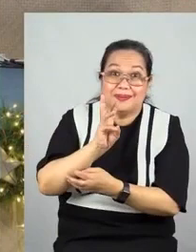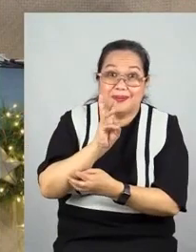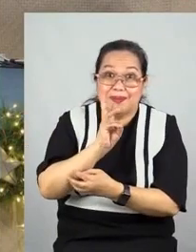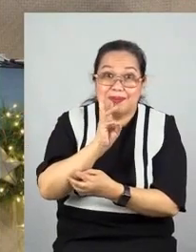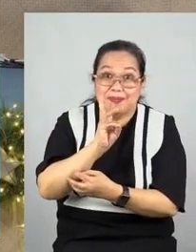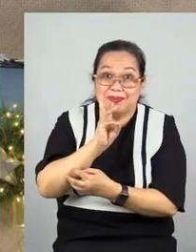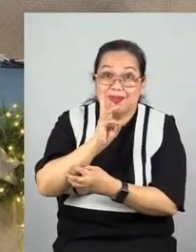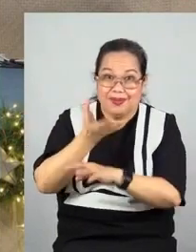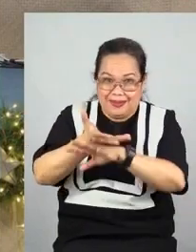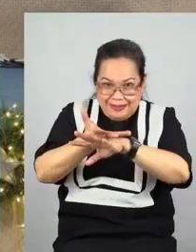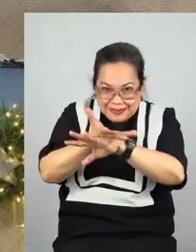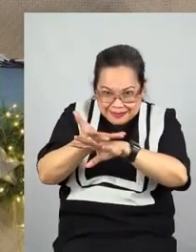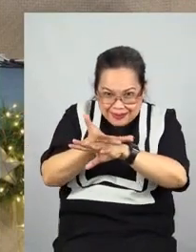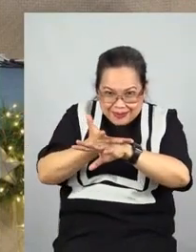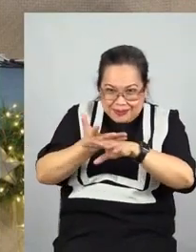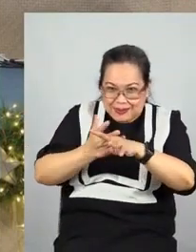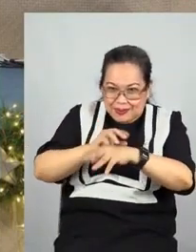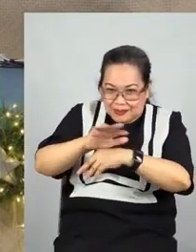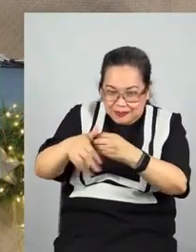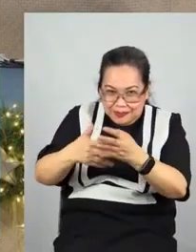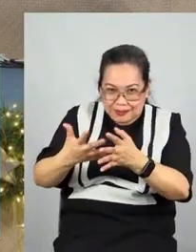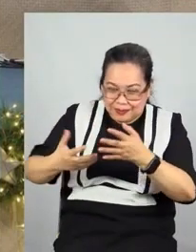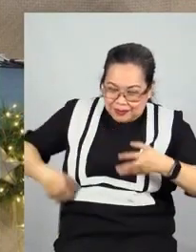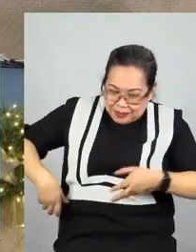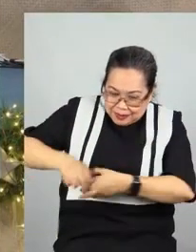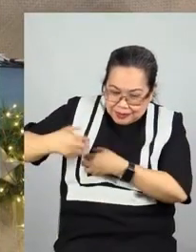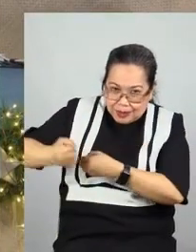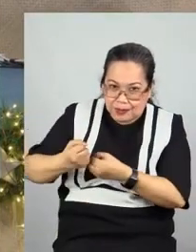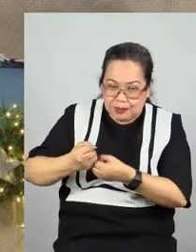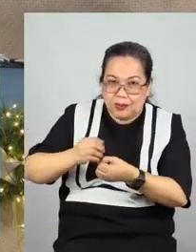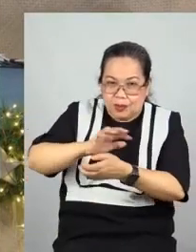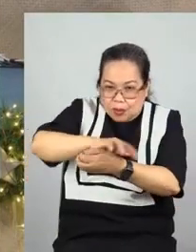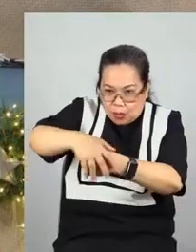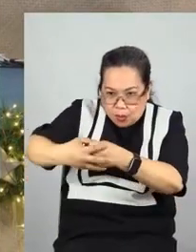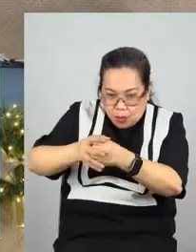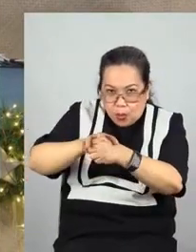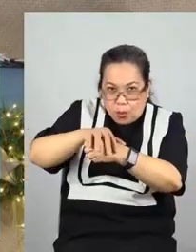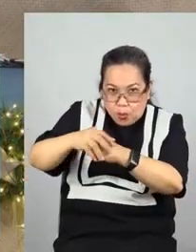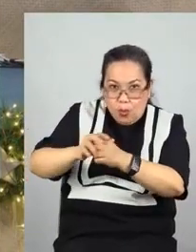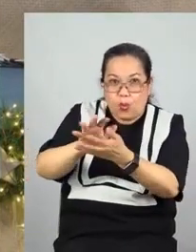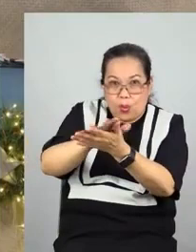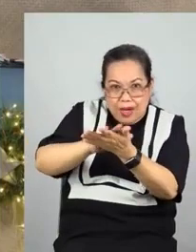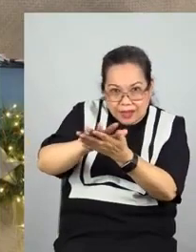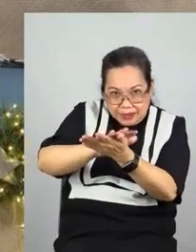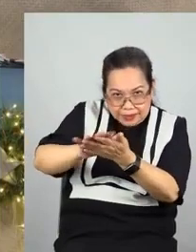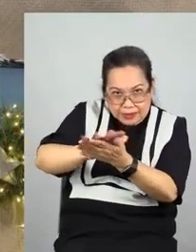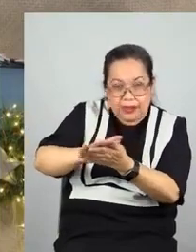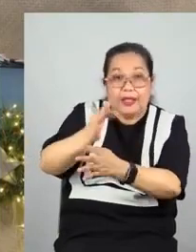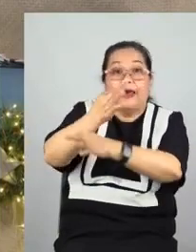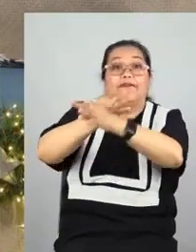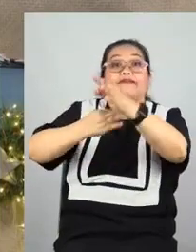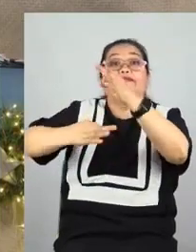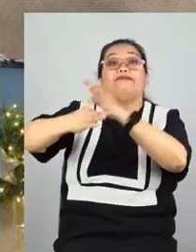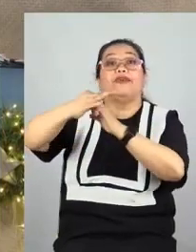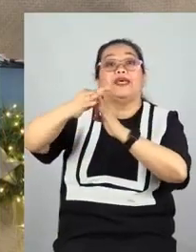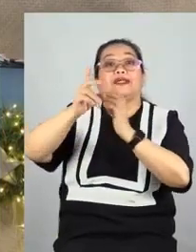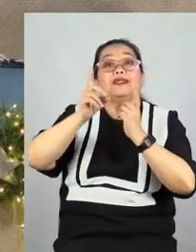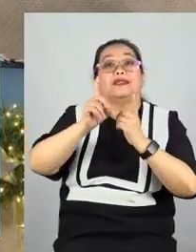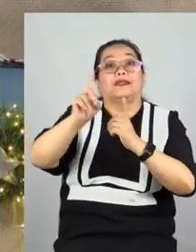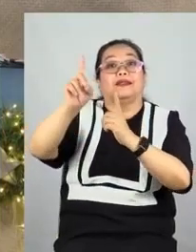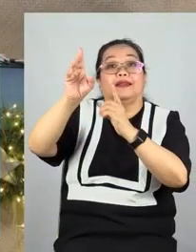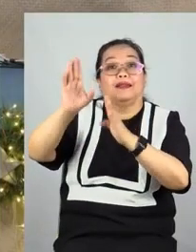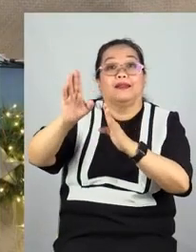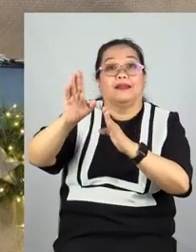ng isang tuwalya, binalot sa katawan niya, tapos kanyang hinugasan ang